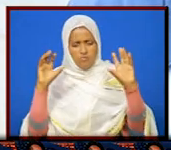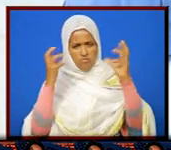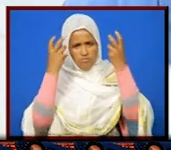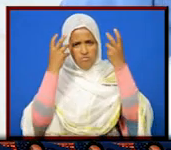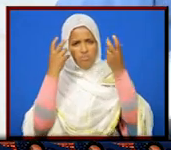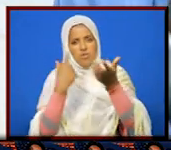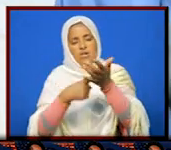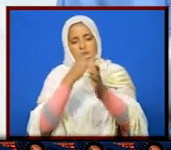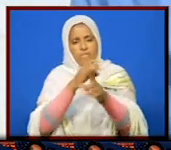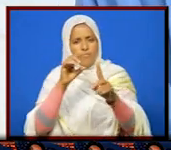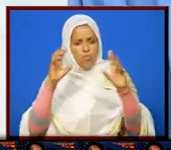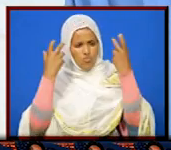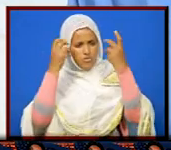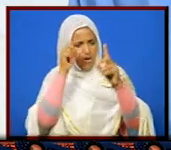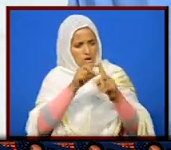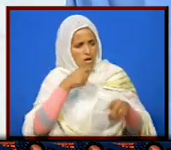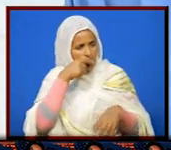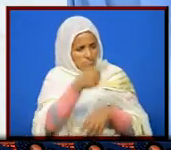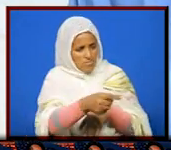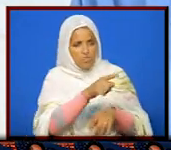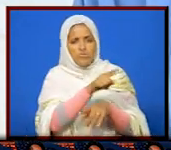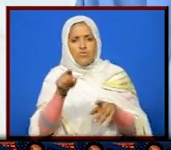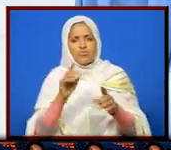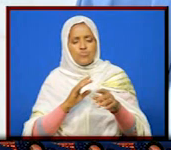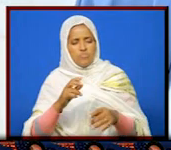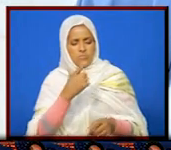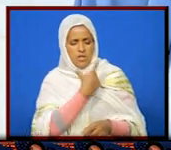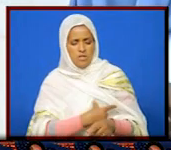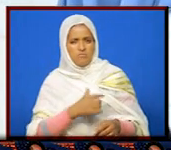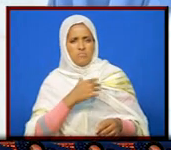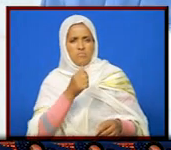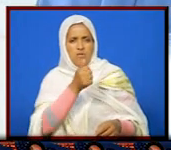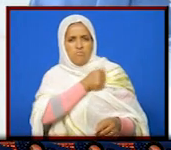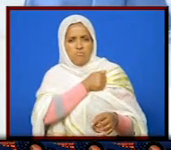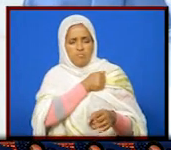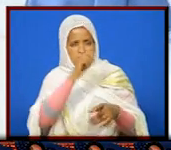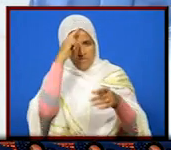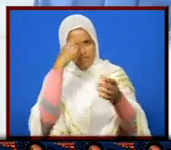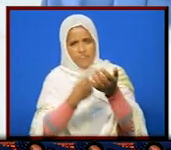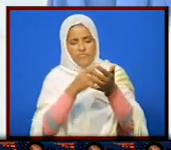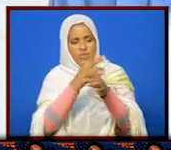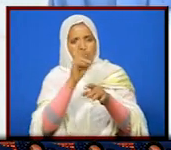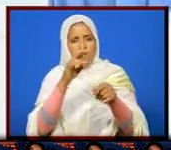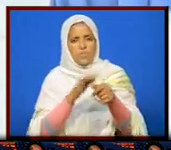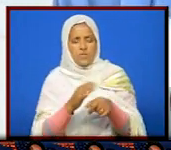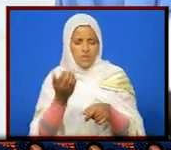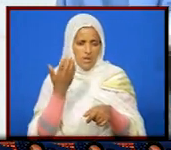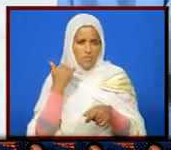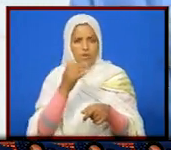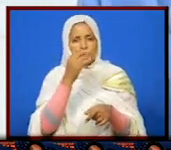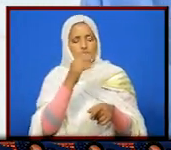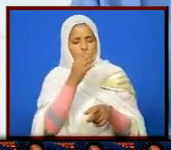ጊዜ በቁጣ ቃል ይህንን በቁጣ ቃል ነው በቁጣ ቃል ሲላቸው እነሱም በትዕቢት ቃል ይላል በትዕቢት ቃል